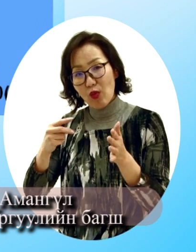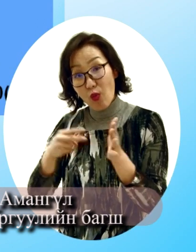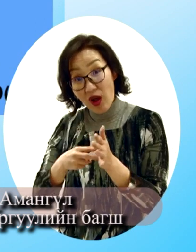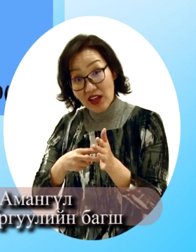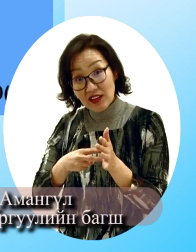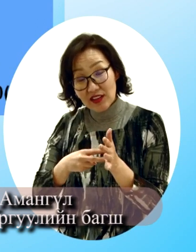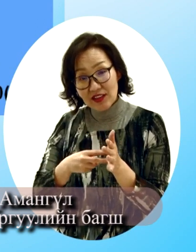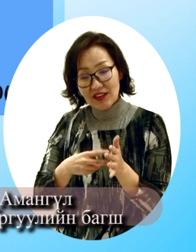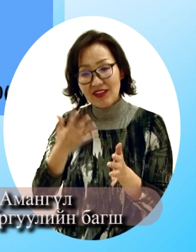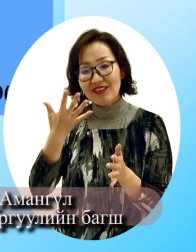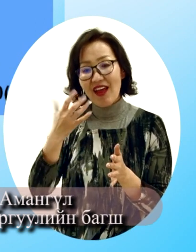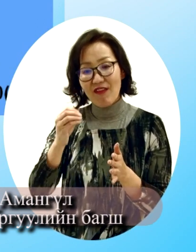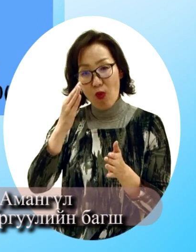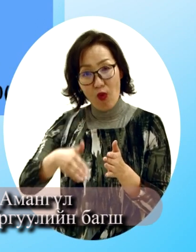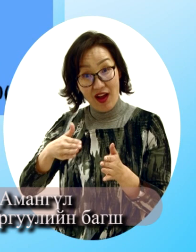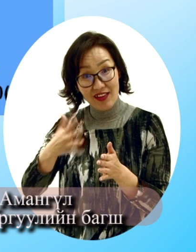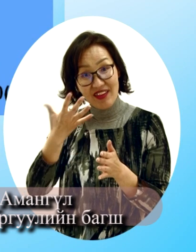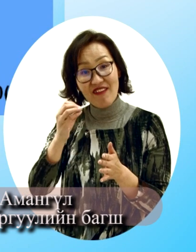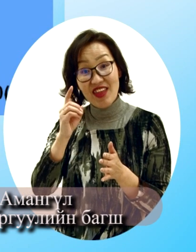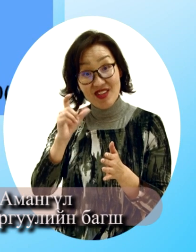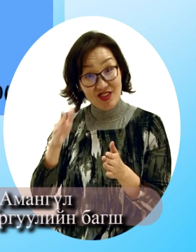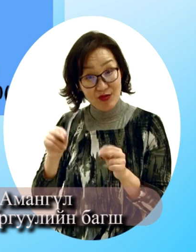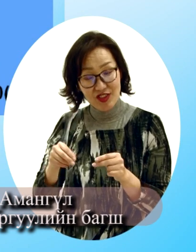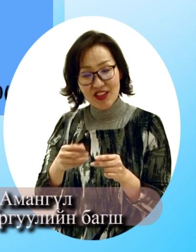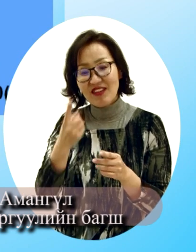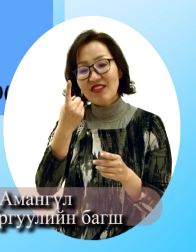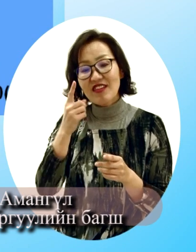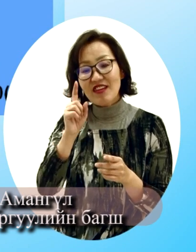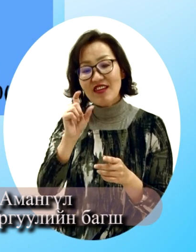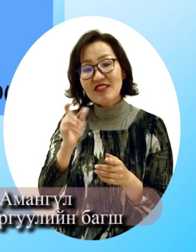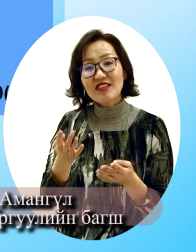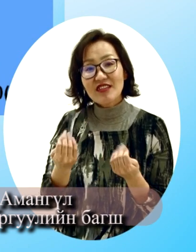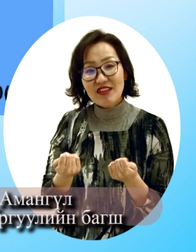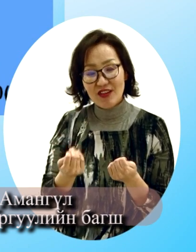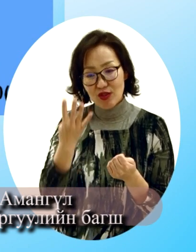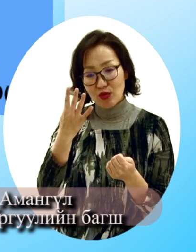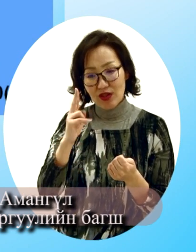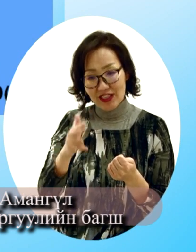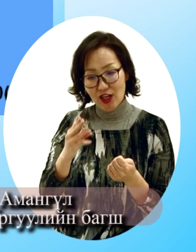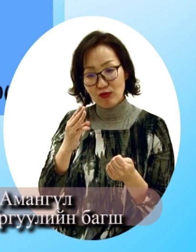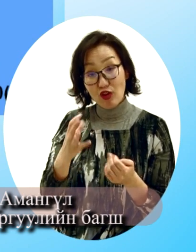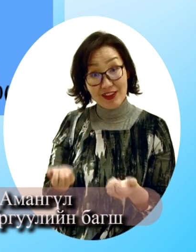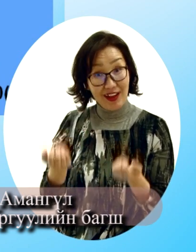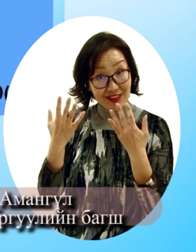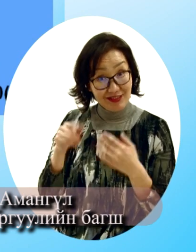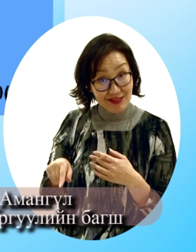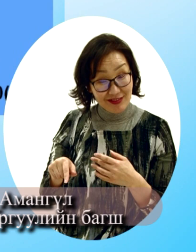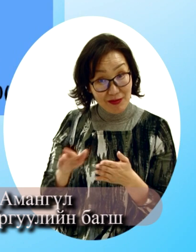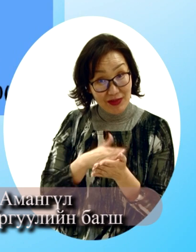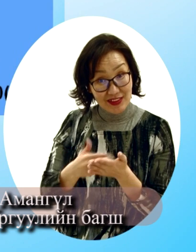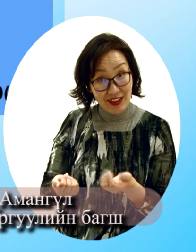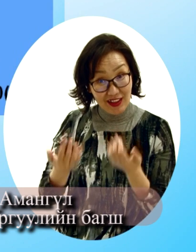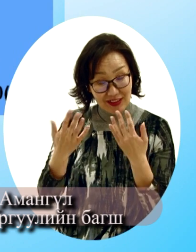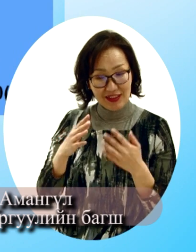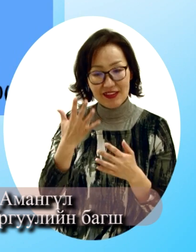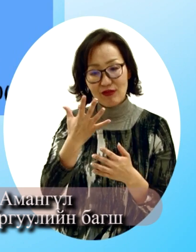бөліктен 4 кг кілегей алатын болсақ, 50 бөліктен 200 кг кілегей шығады екен.